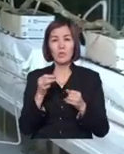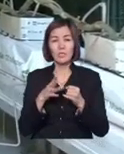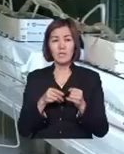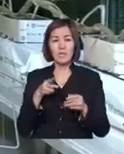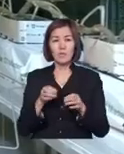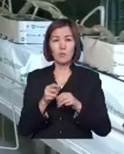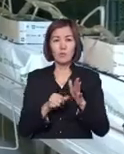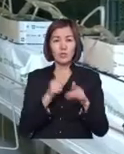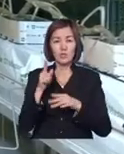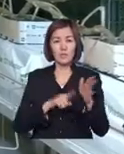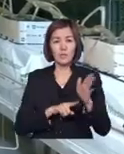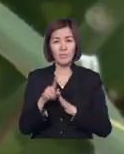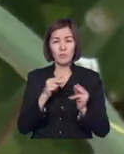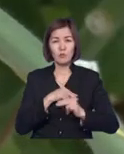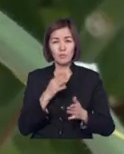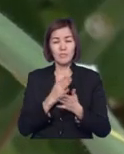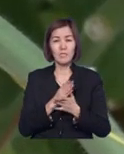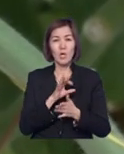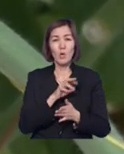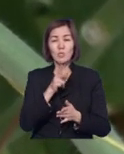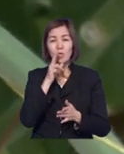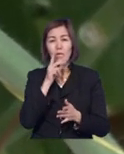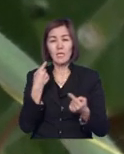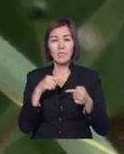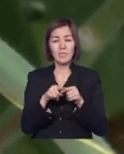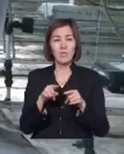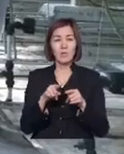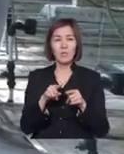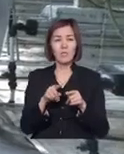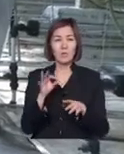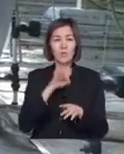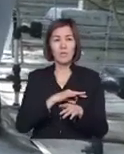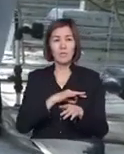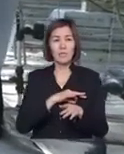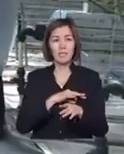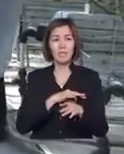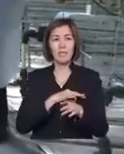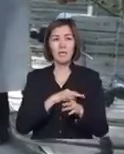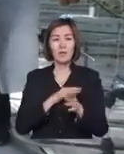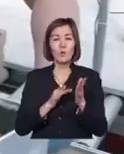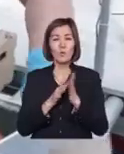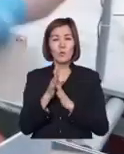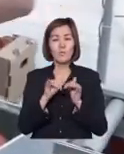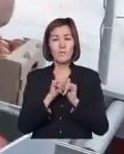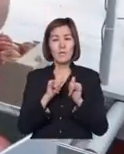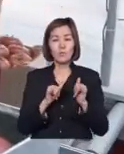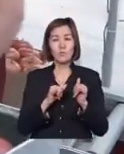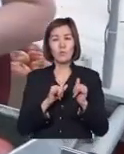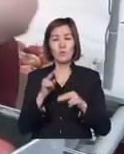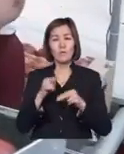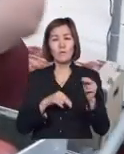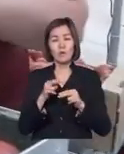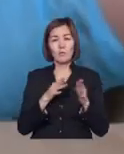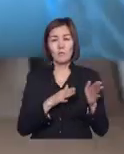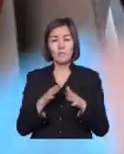2017 жылдан бері жұмыс жасайды. Оңтүстік Корея технологиясымен серіктестік өнімділікті арттыру үшін инфрақұрылымды ретке